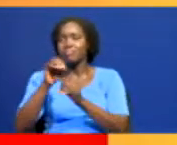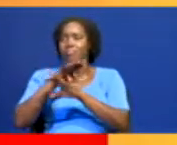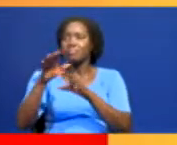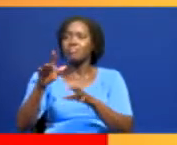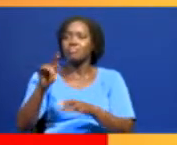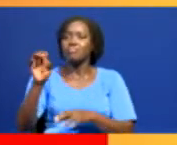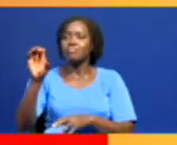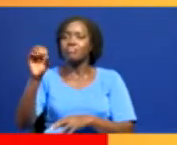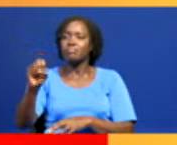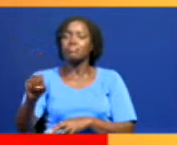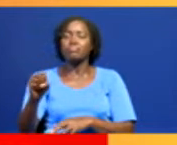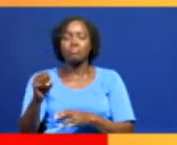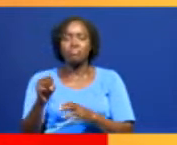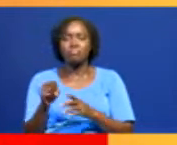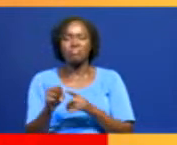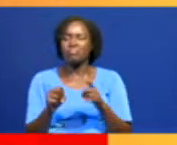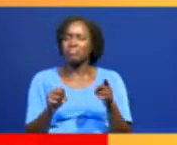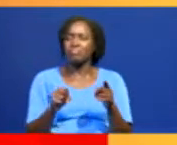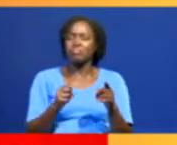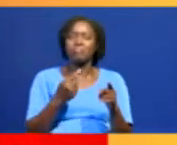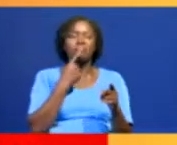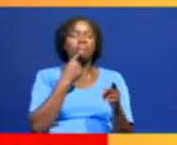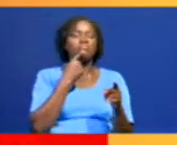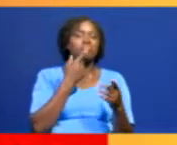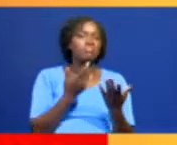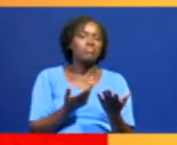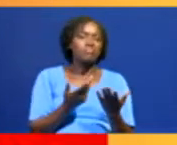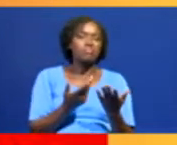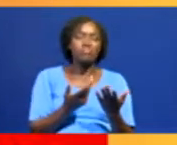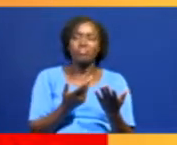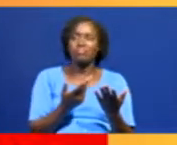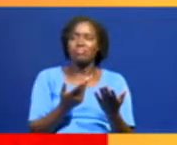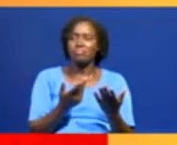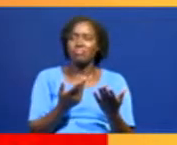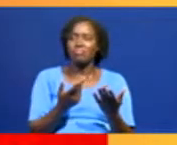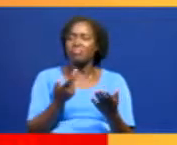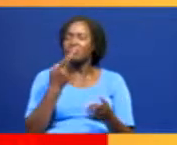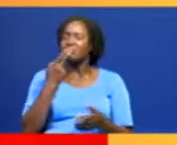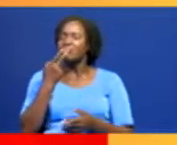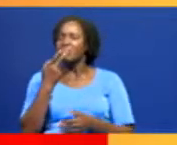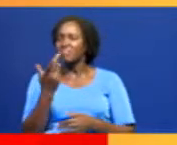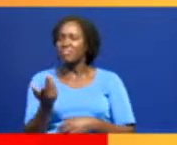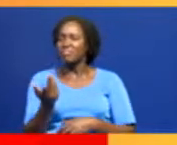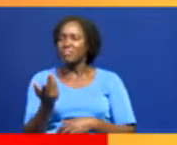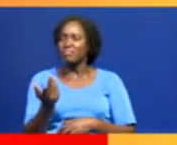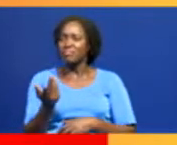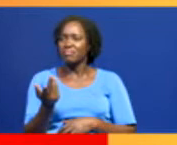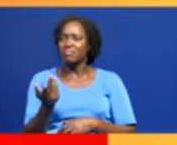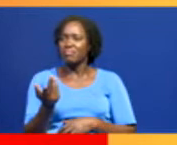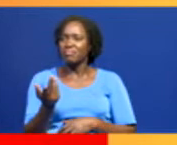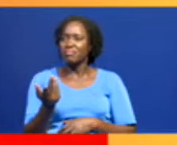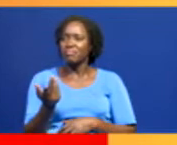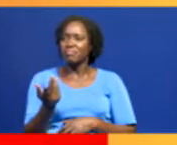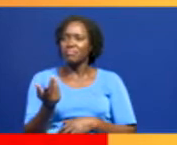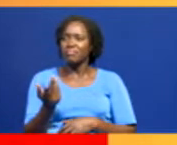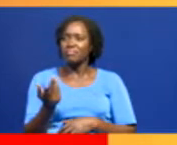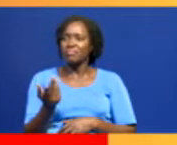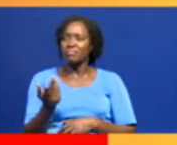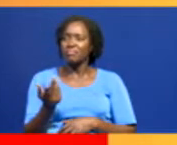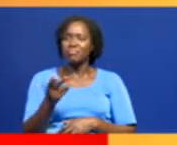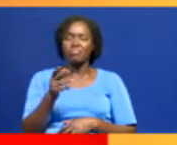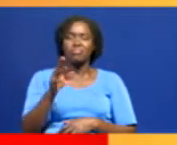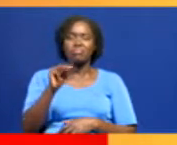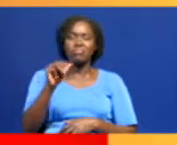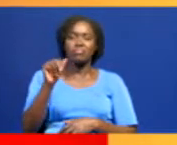Teso, kuna gatuzi ya Turkana, kuna gatuzi ya Pokot, kuna gatuzi ya